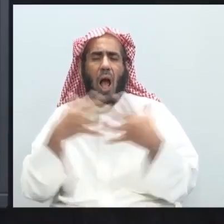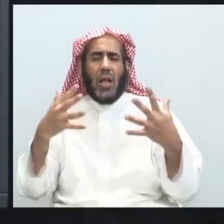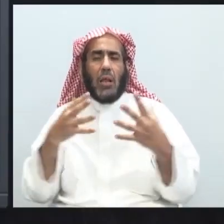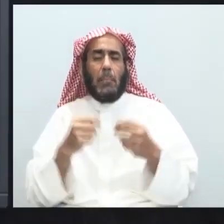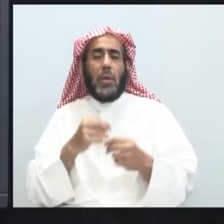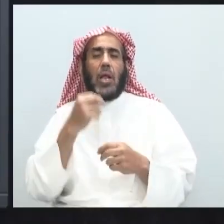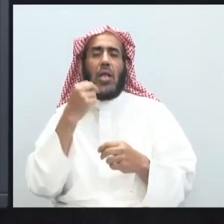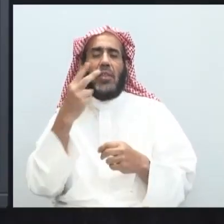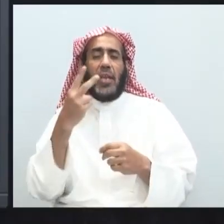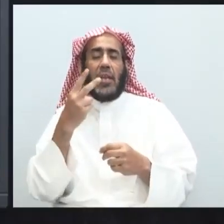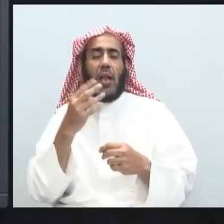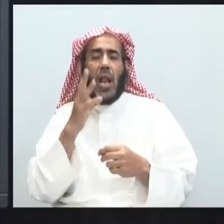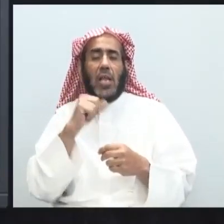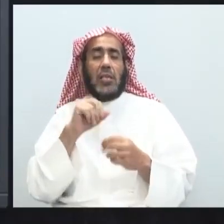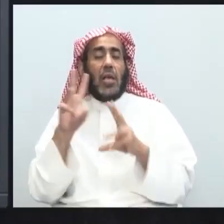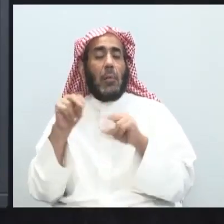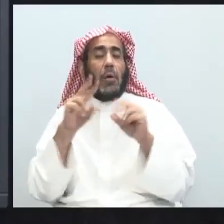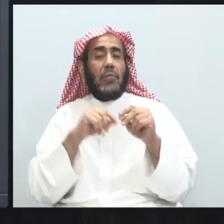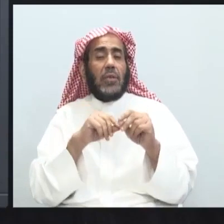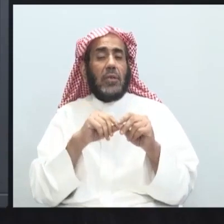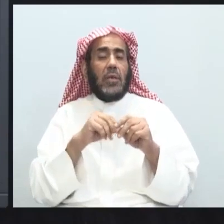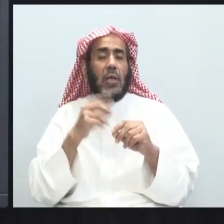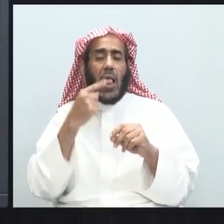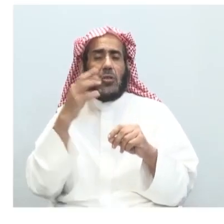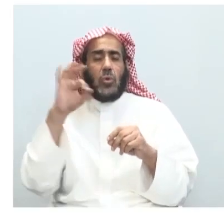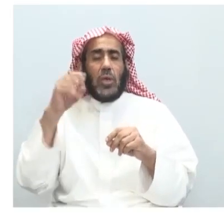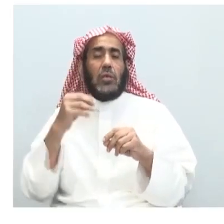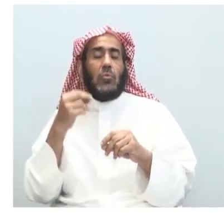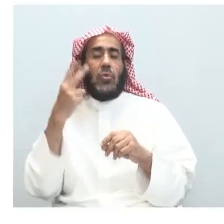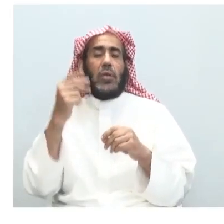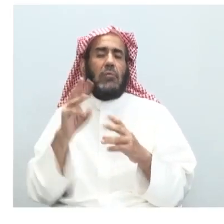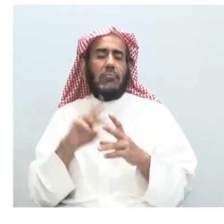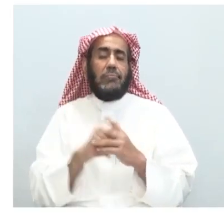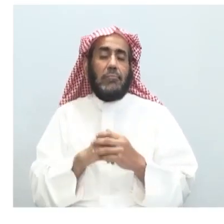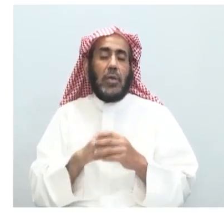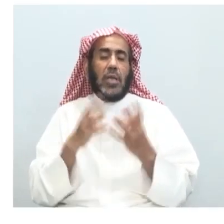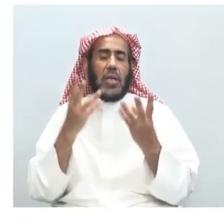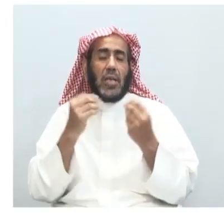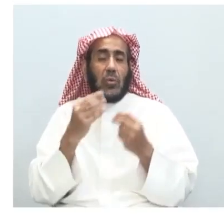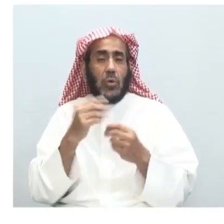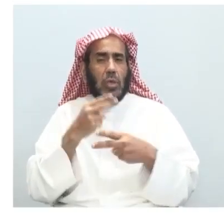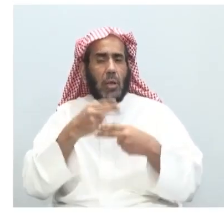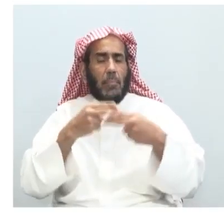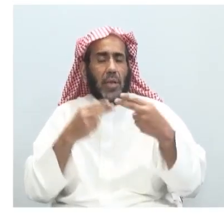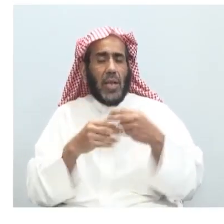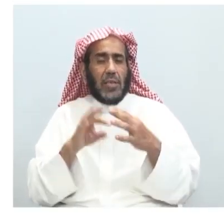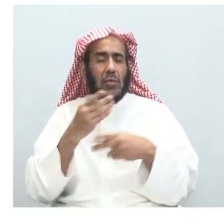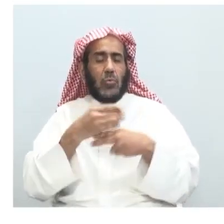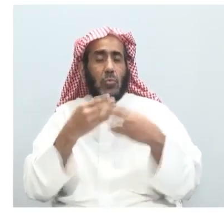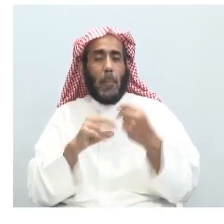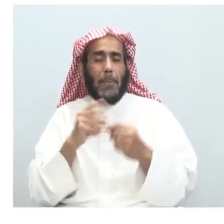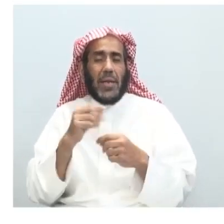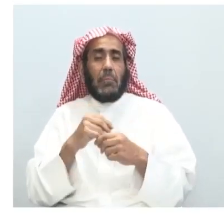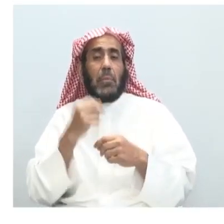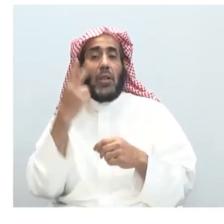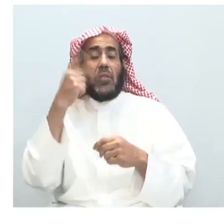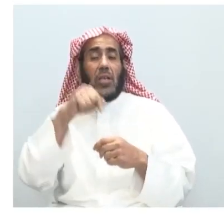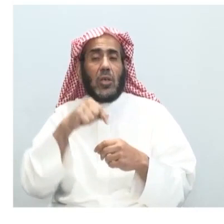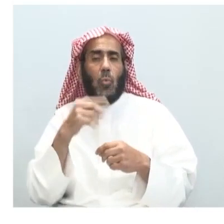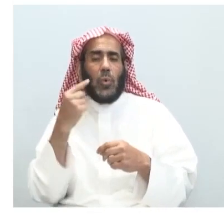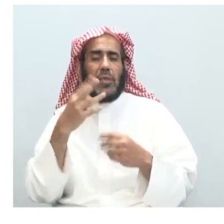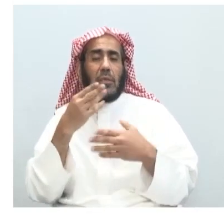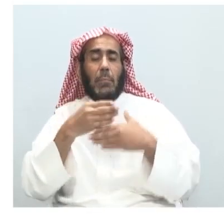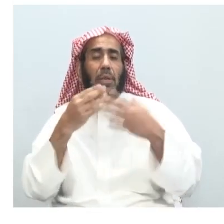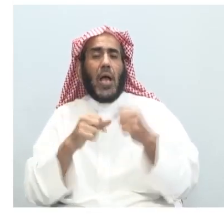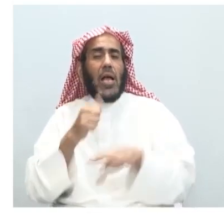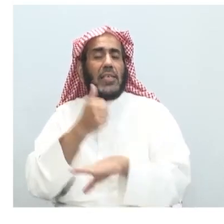اثنين ليس كما في السكريات الثنائيه عدد وحدات البناء ستكون من 12 وحده